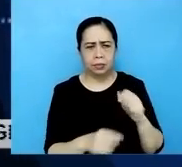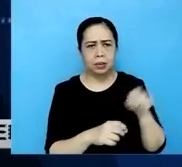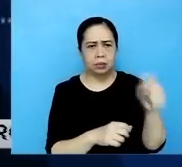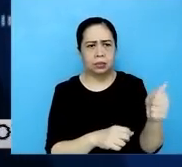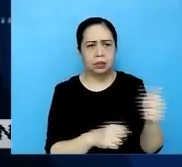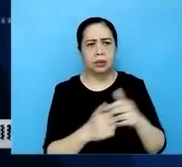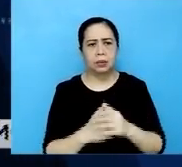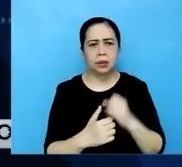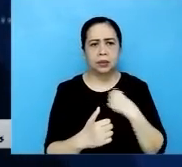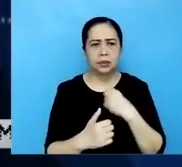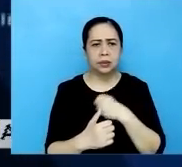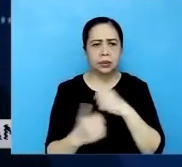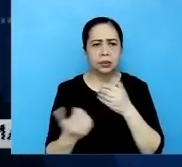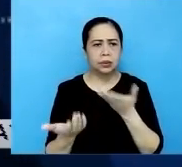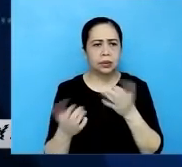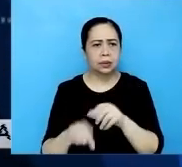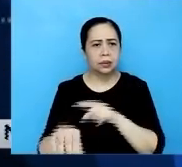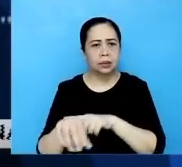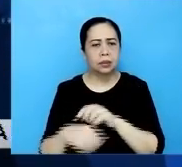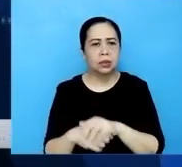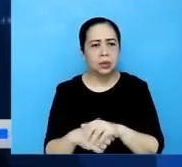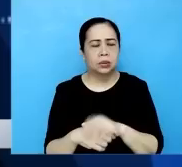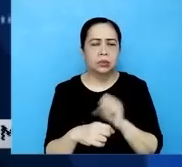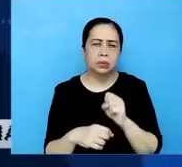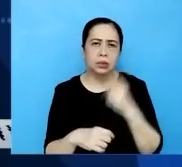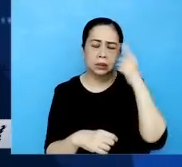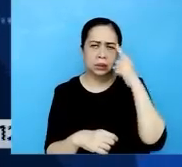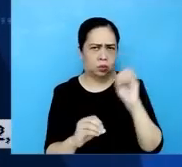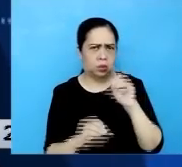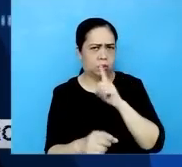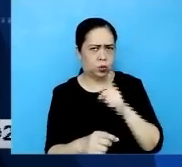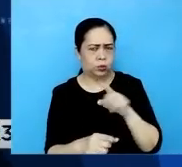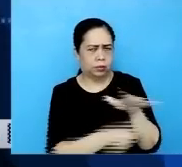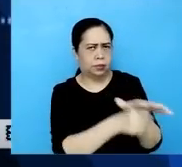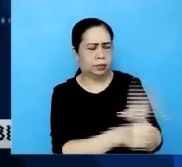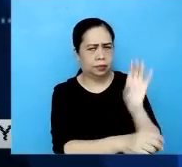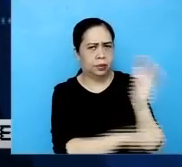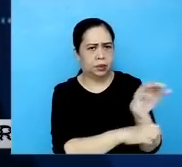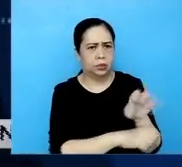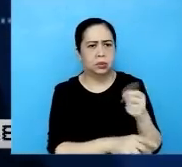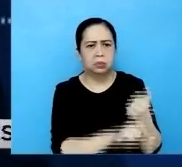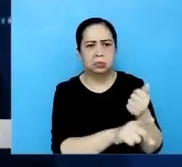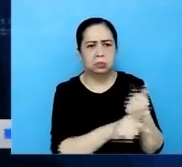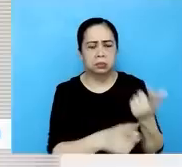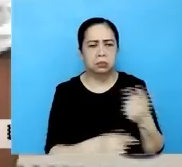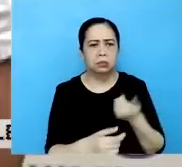ng mga pagkakataon na yun. No? So, sa tingin ko, wala talagang pressure. So, hindi ko alam kung saan nanggaling mga pressure na sinasabi